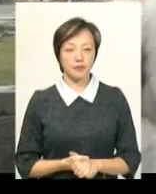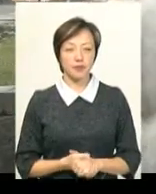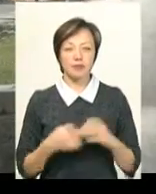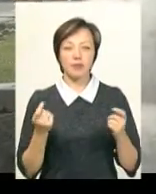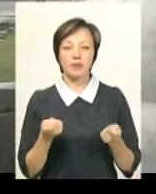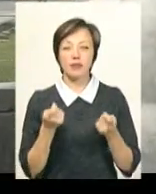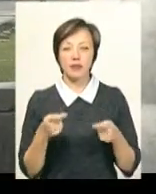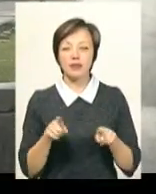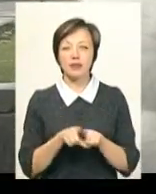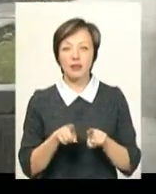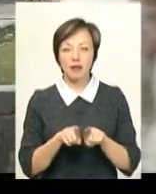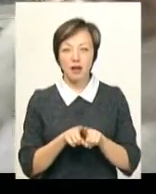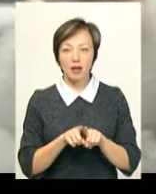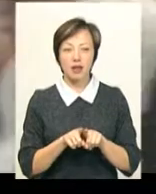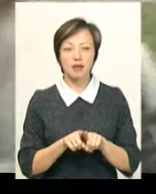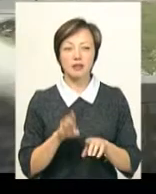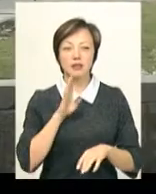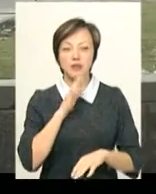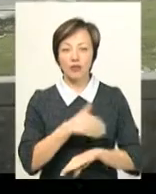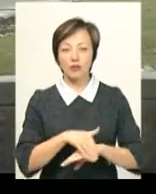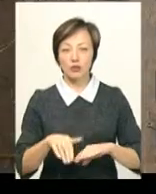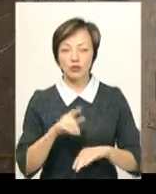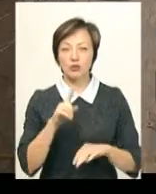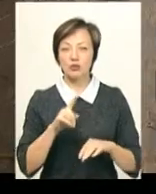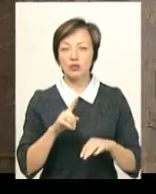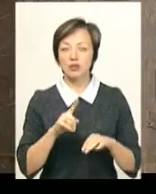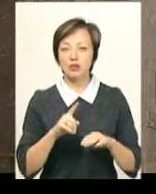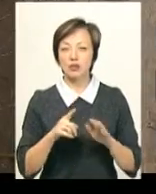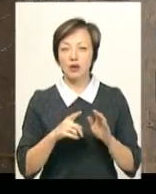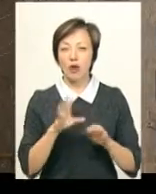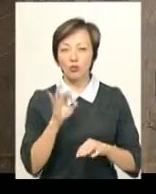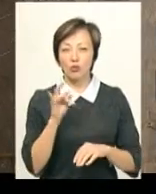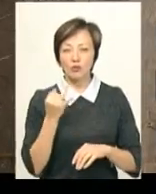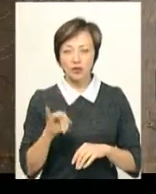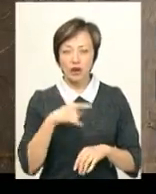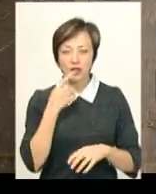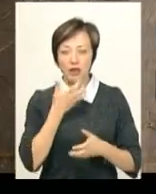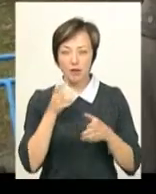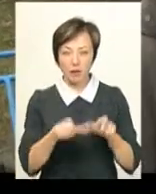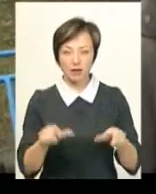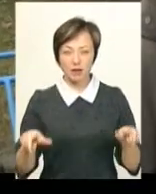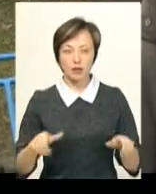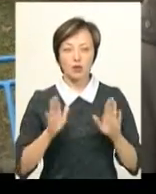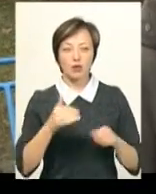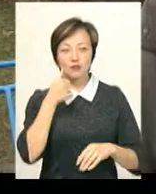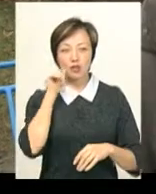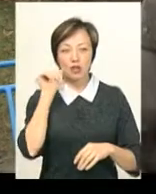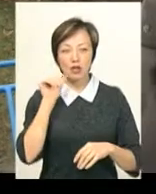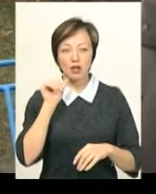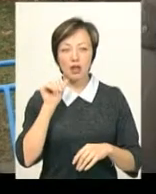Так, мешканка будинку номер 7 на вулиці Островського у Шепетівці говорить про тепло від батарей центрального опалення. Тільки вчора